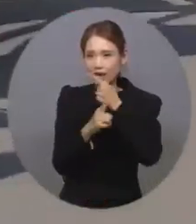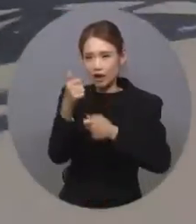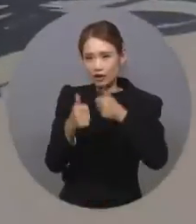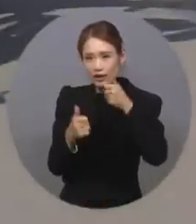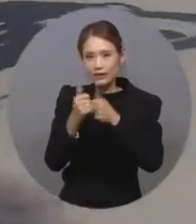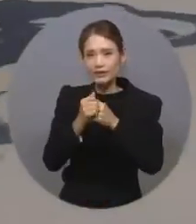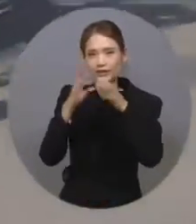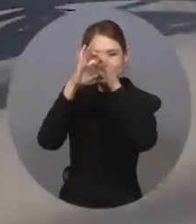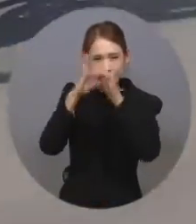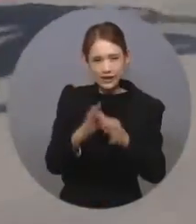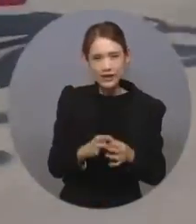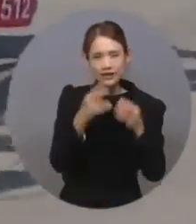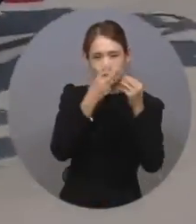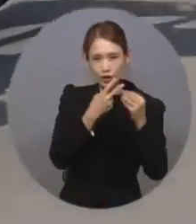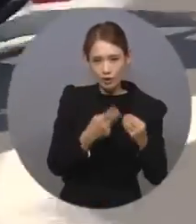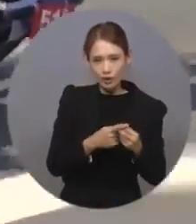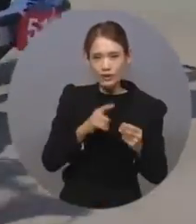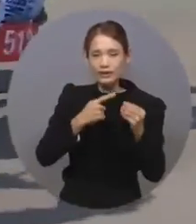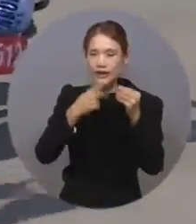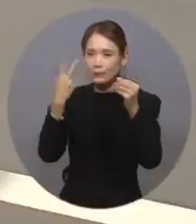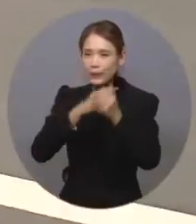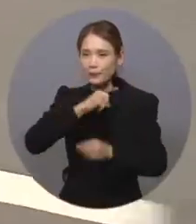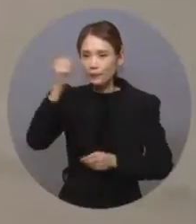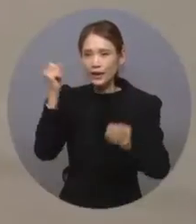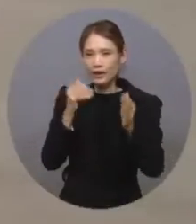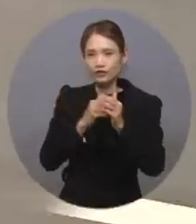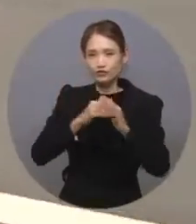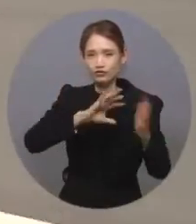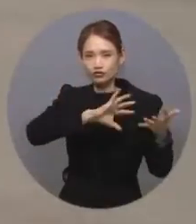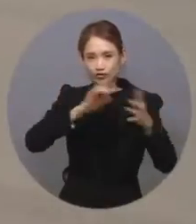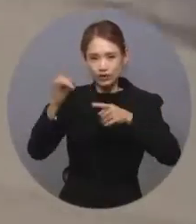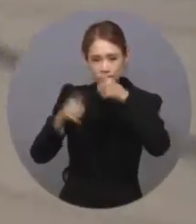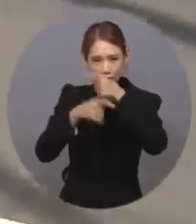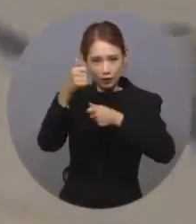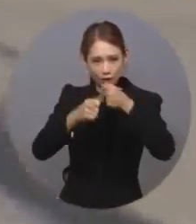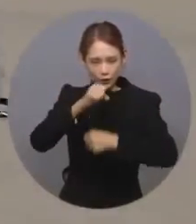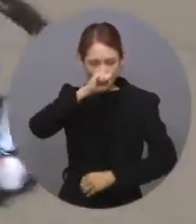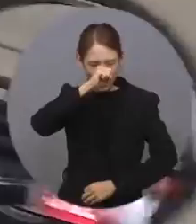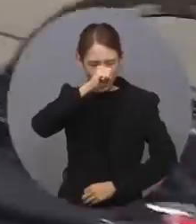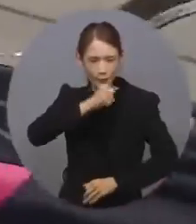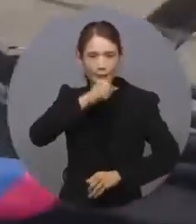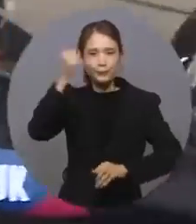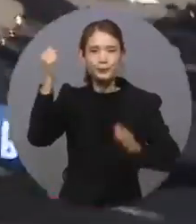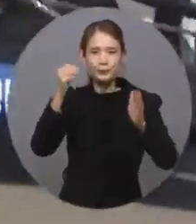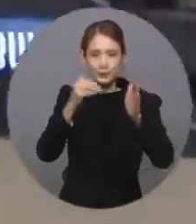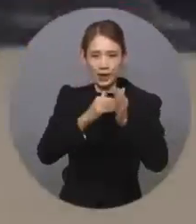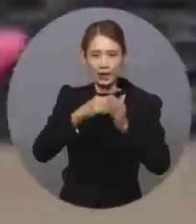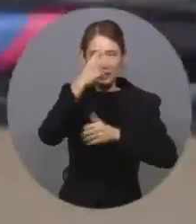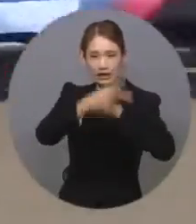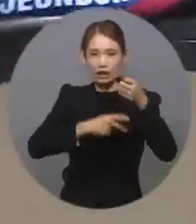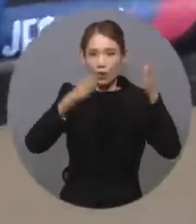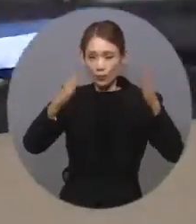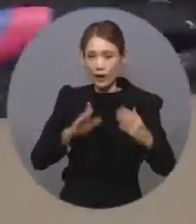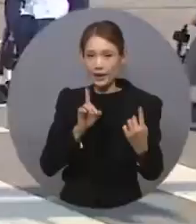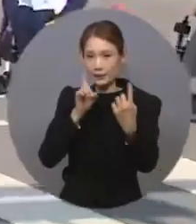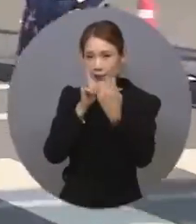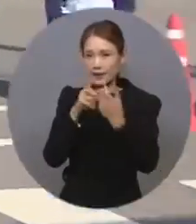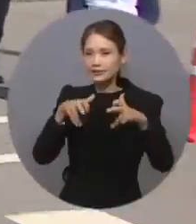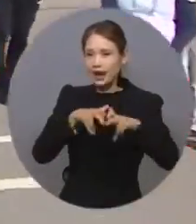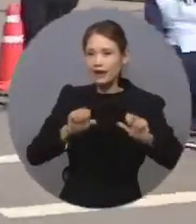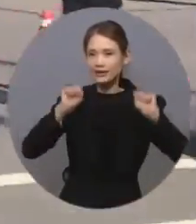위건 1을 차지하는 등 국제대회에서 좋은 성적을 이어가고 있습니다 이것만 에 마저 한 장애인 체전